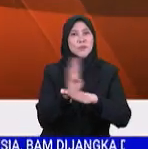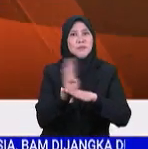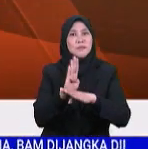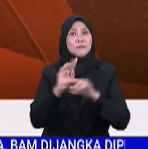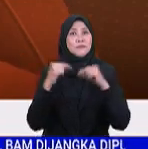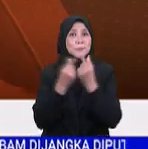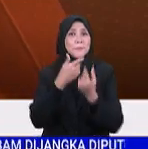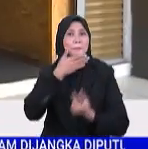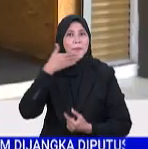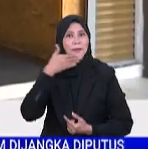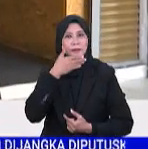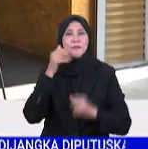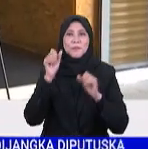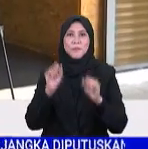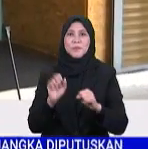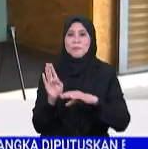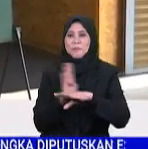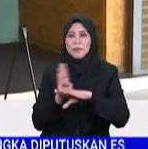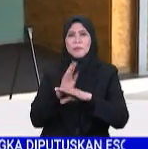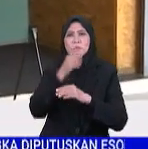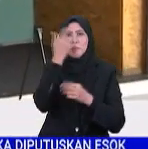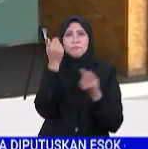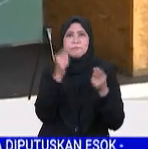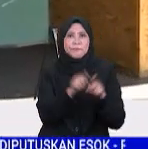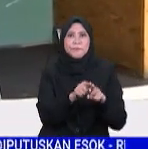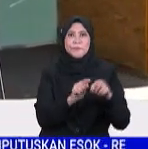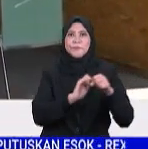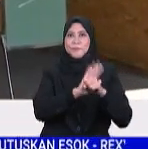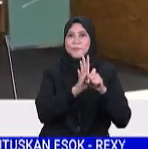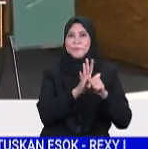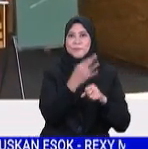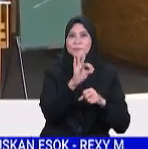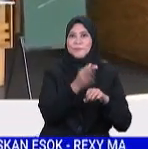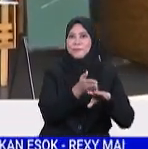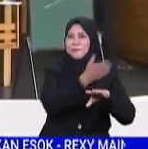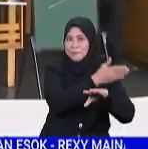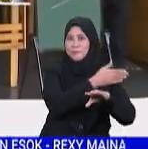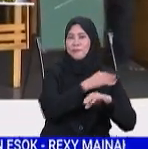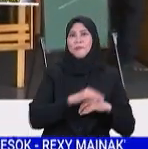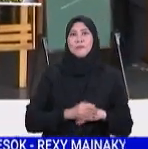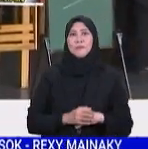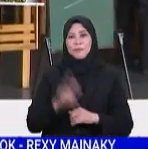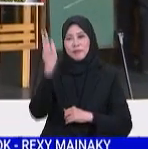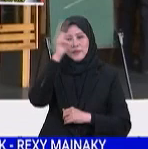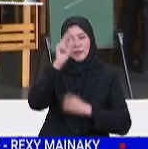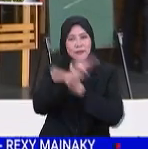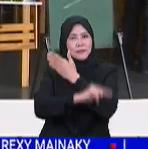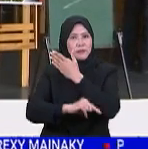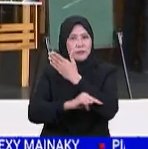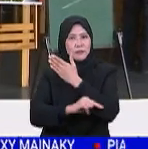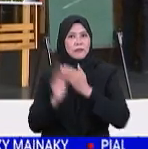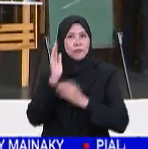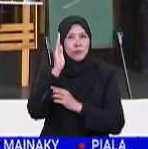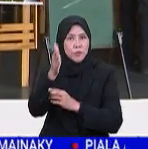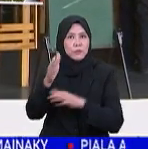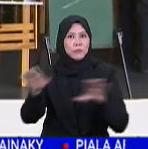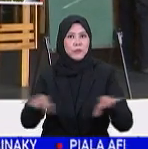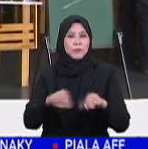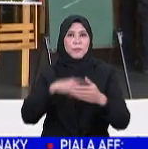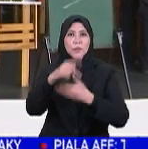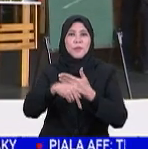memutihkan penjagaan mereka yang terjajah akibat panjang nicobit 19 Selain itu kerajaan Negeri juga akan melaksanakan